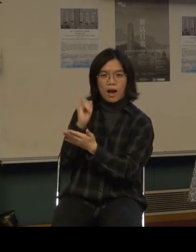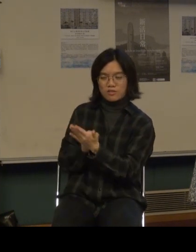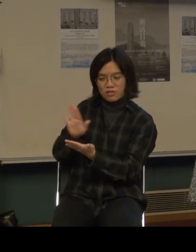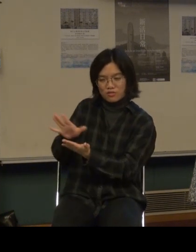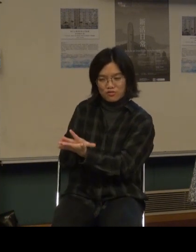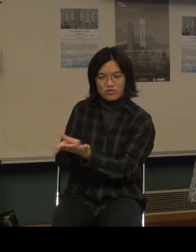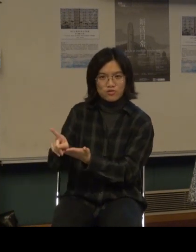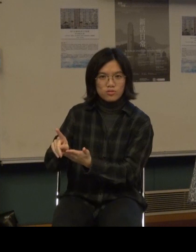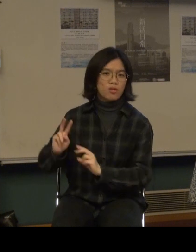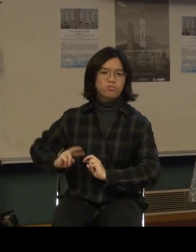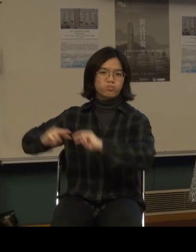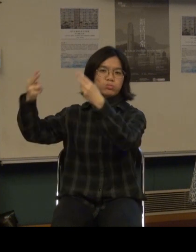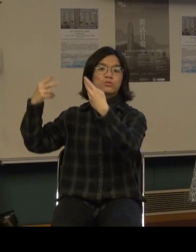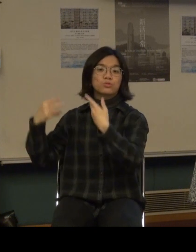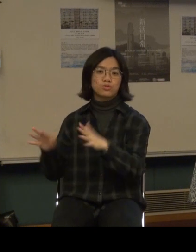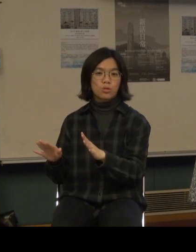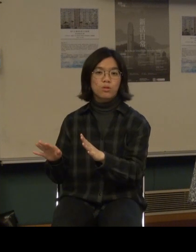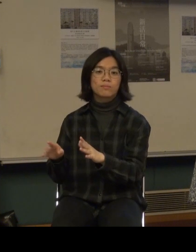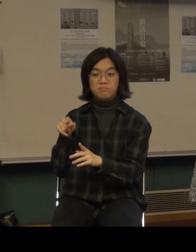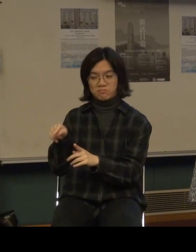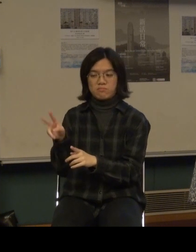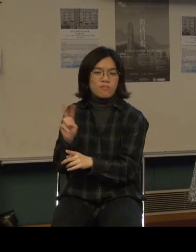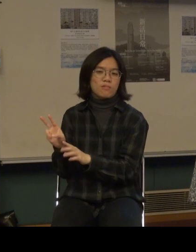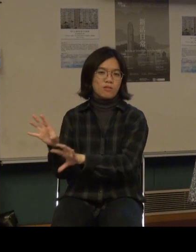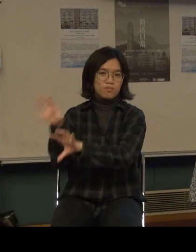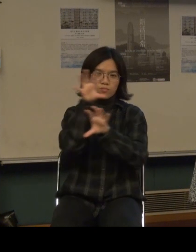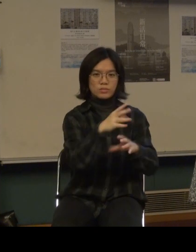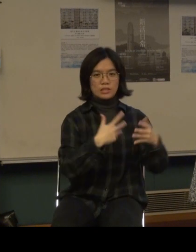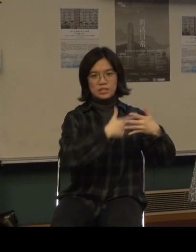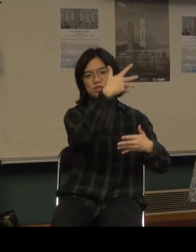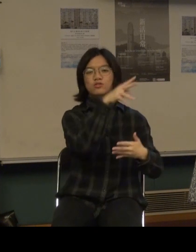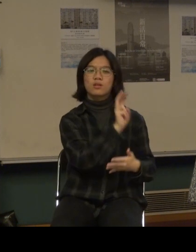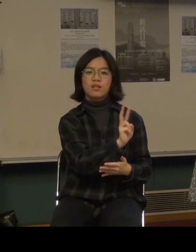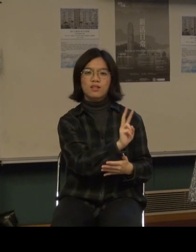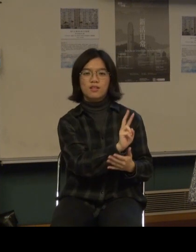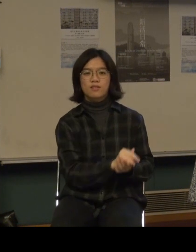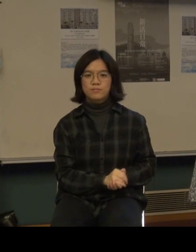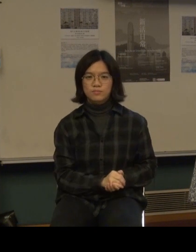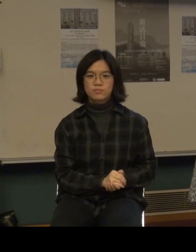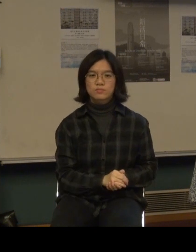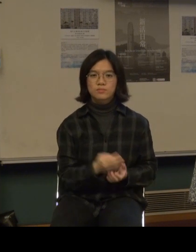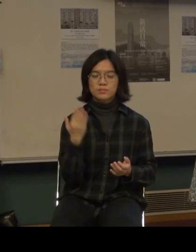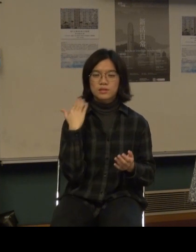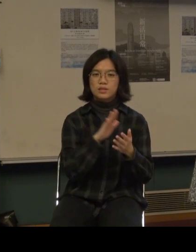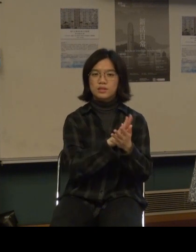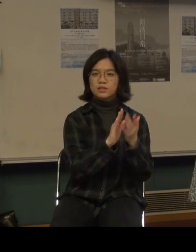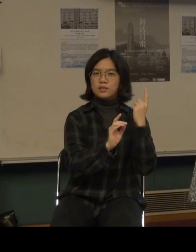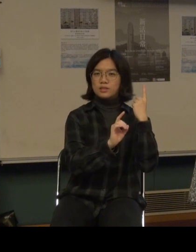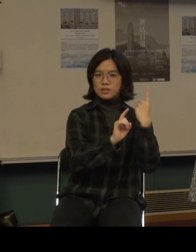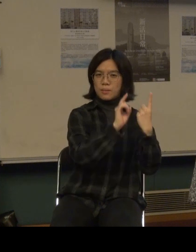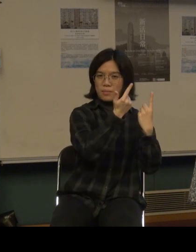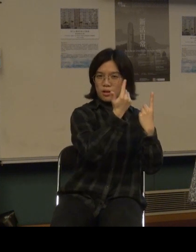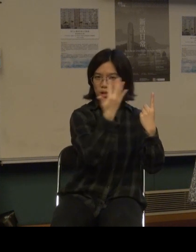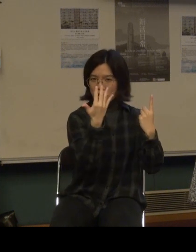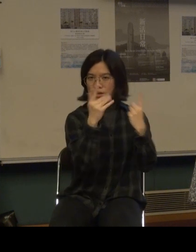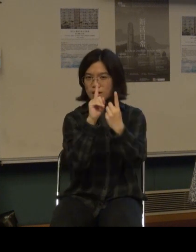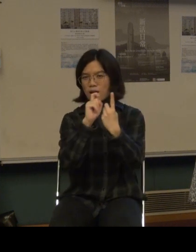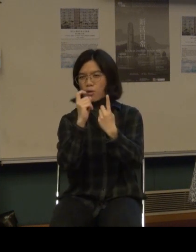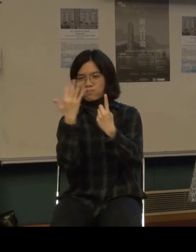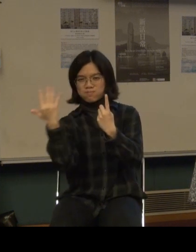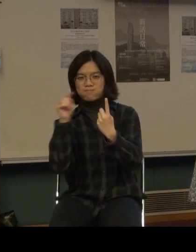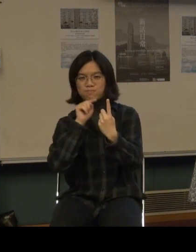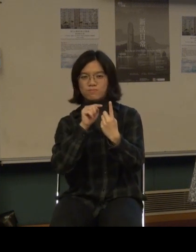了，同樣在建築也有這樣的出現。在19世紀末、20世紀初，我們見